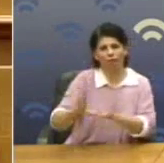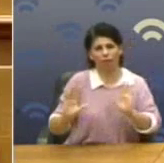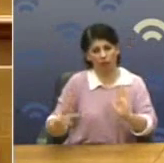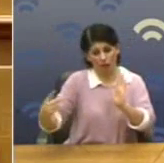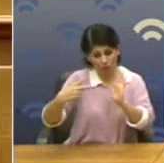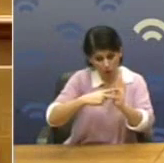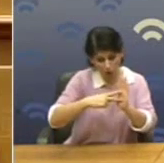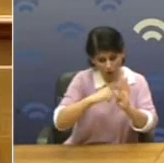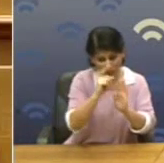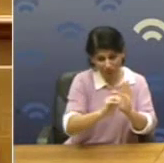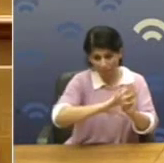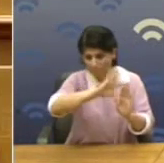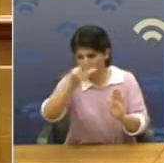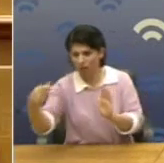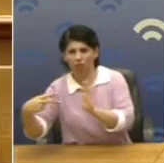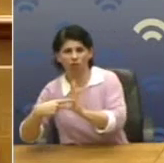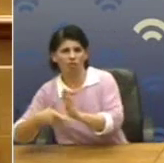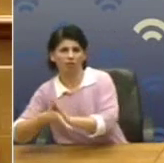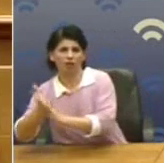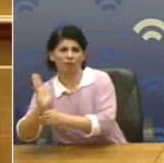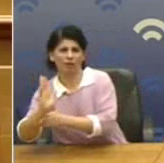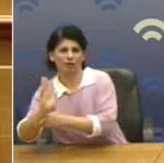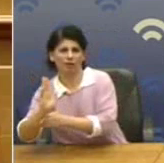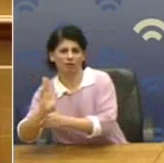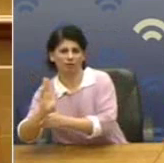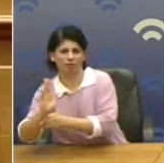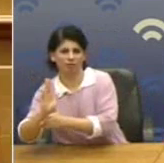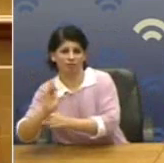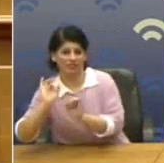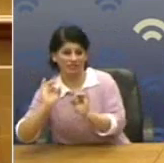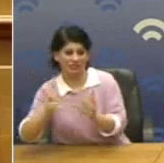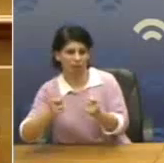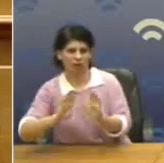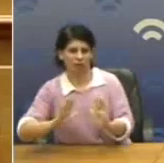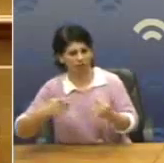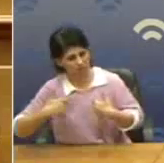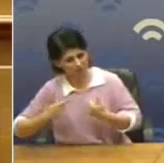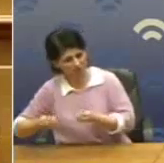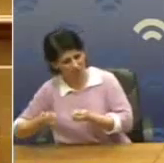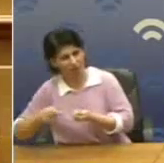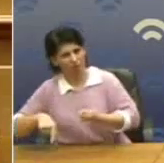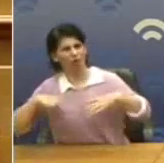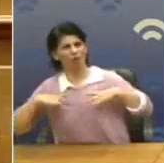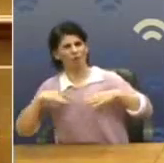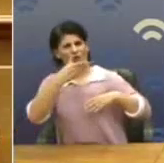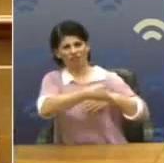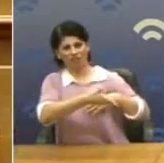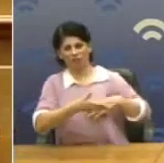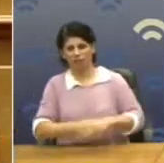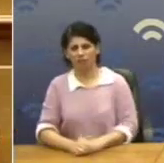το 2015. Μέχρι πρότινος ήξερα ότι με